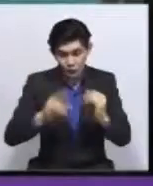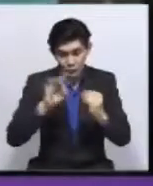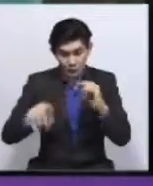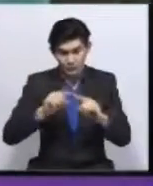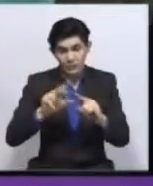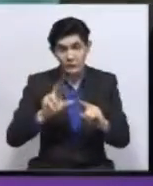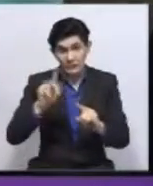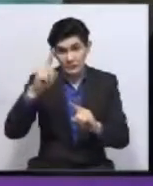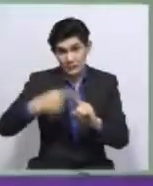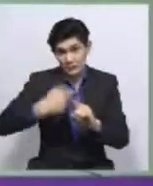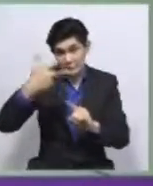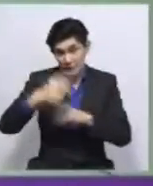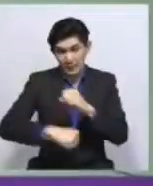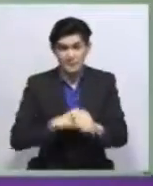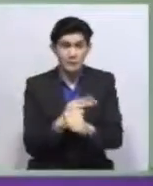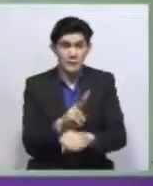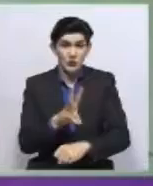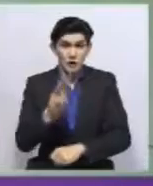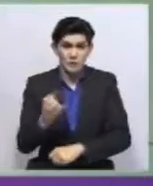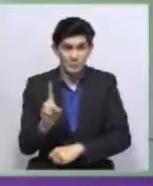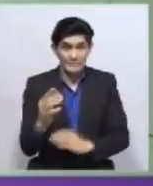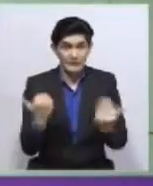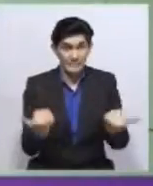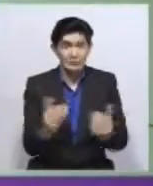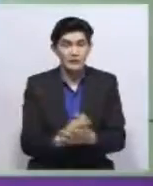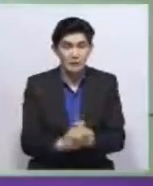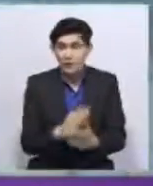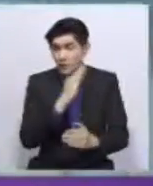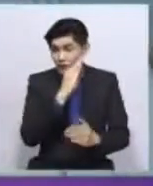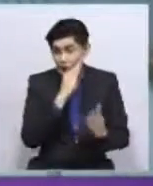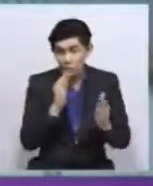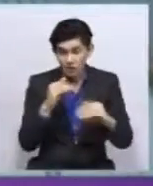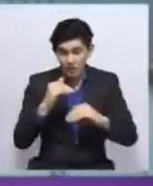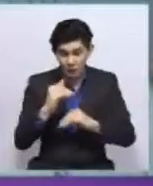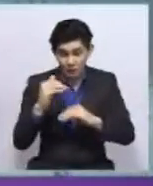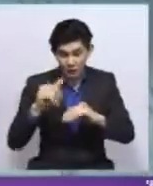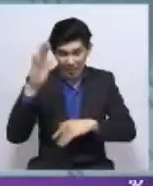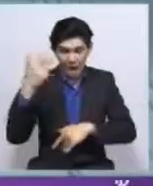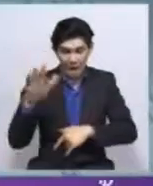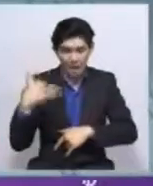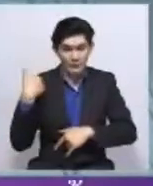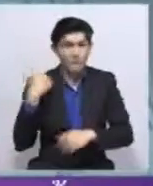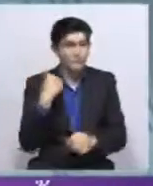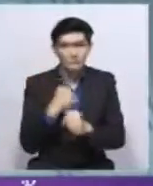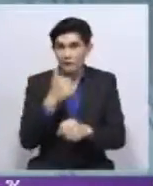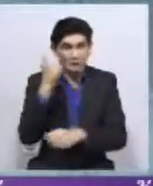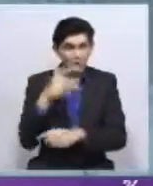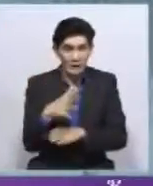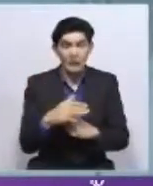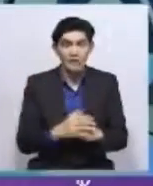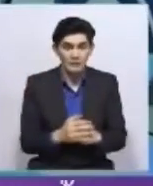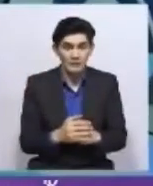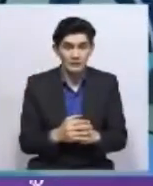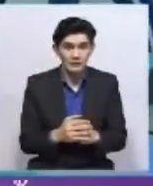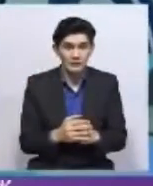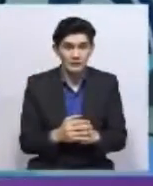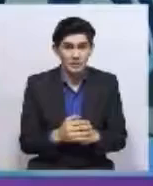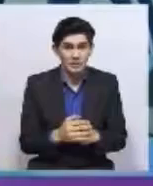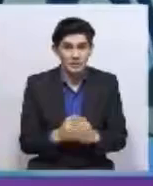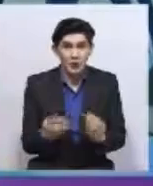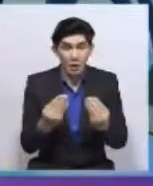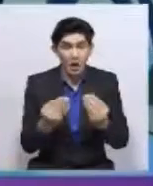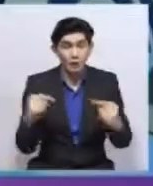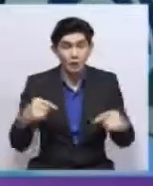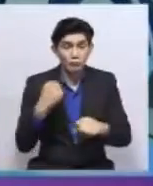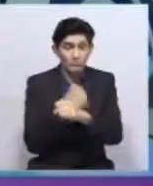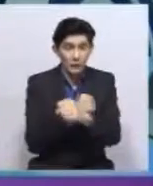ที่31มีนาคม2561หากพ้นระยะเวลาดังกล่าวจะไม่สามารถดำเนินการใดๆได้และส่งผล